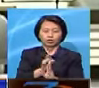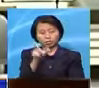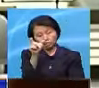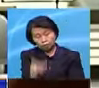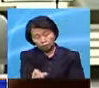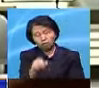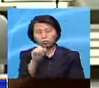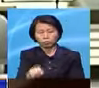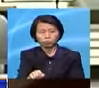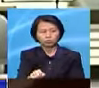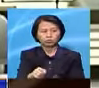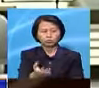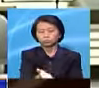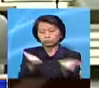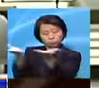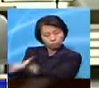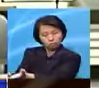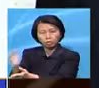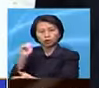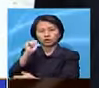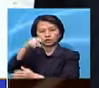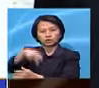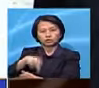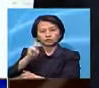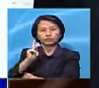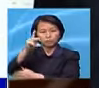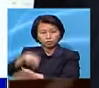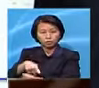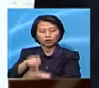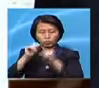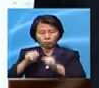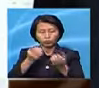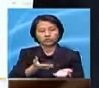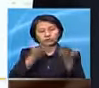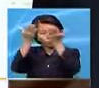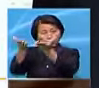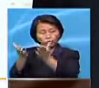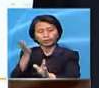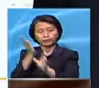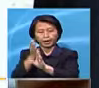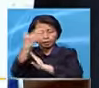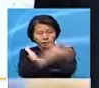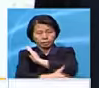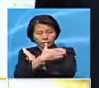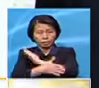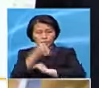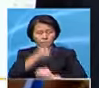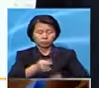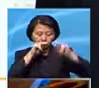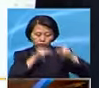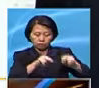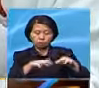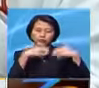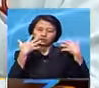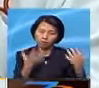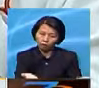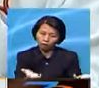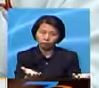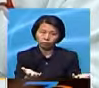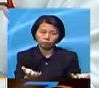boleh sampaikan kepada akpk yang ni kita boleh bawa kepada pihak B negara untuk melihat macam